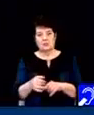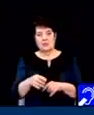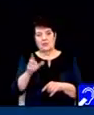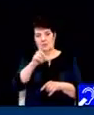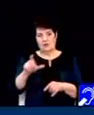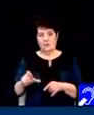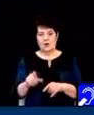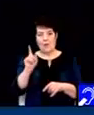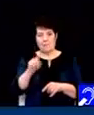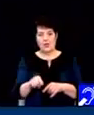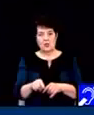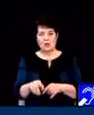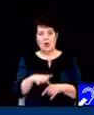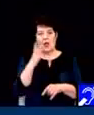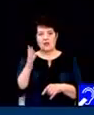țăranilor pentru